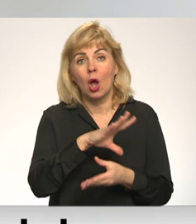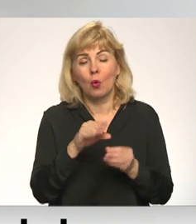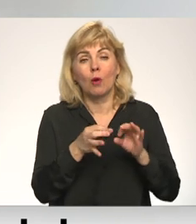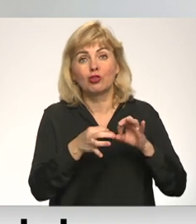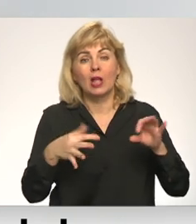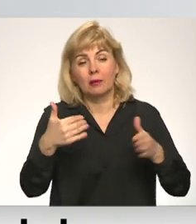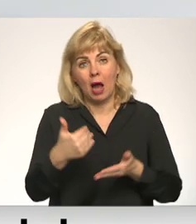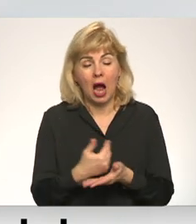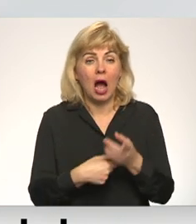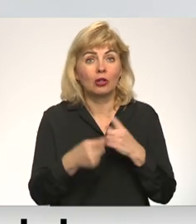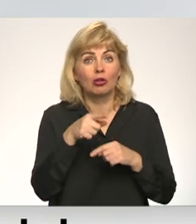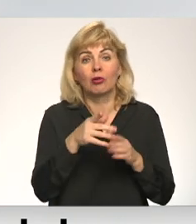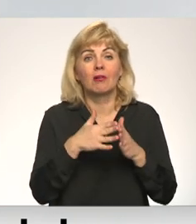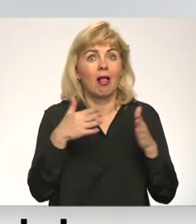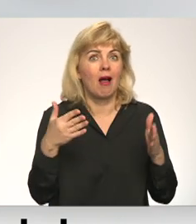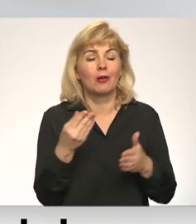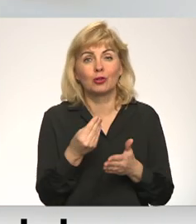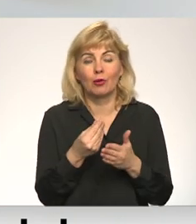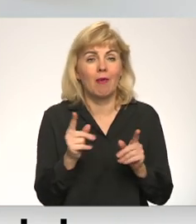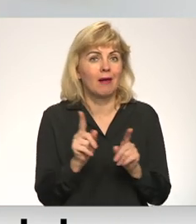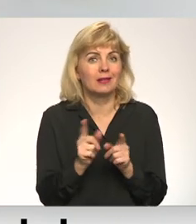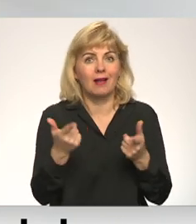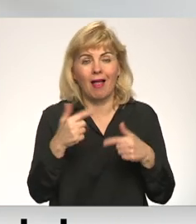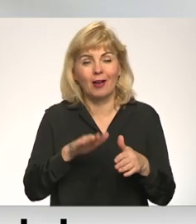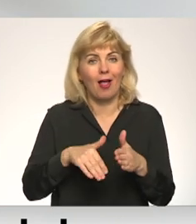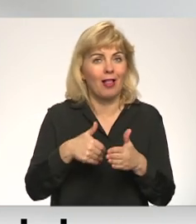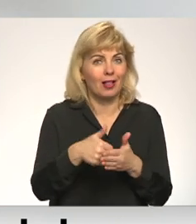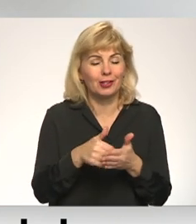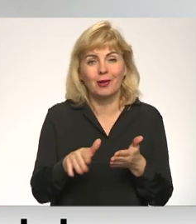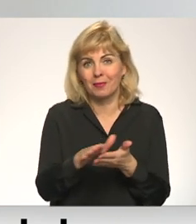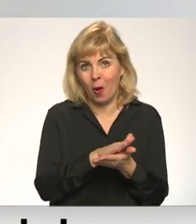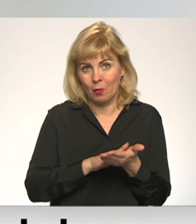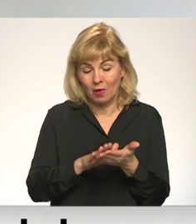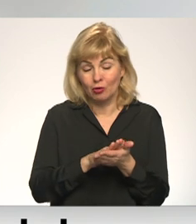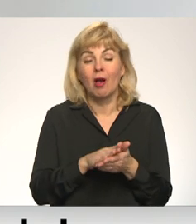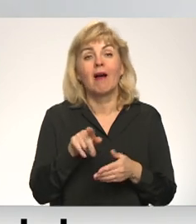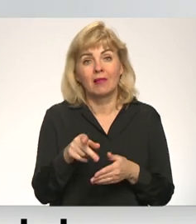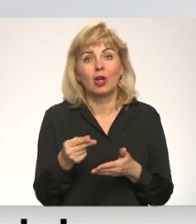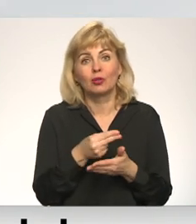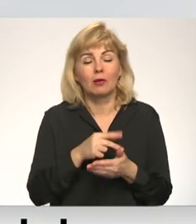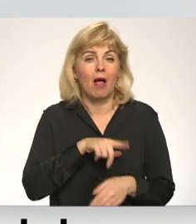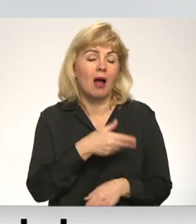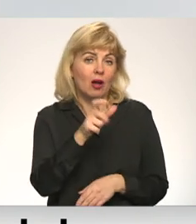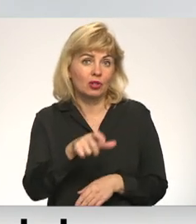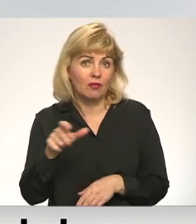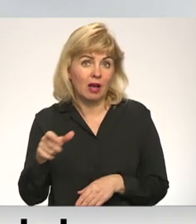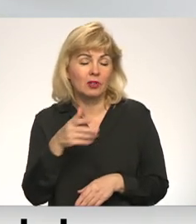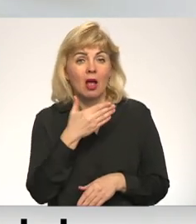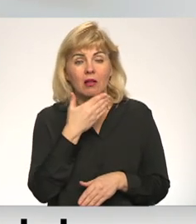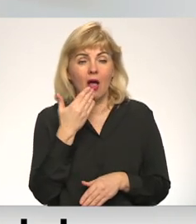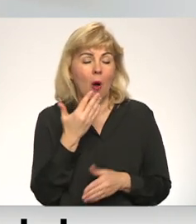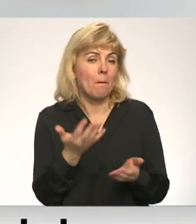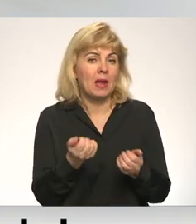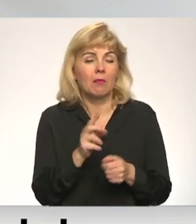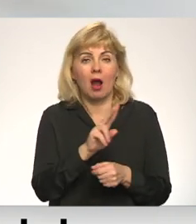neatkarības atjaunošanas tik liela summa tik īsā laikā līdz šim nav savākta. Tas nozīmē, ka Latvijas iedzīvotājiem nav pieņemams tas,